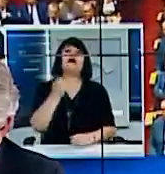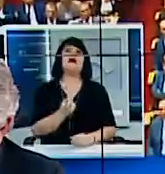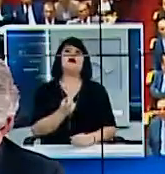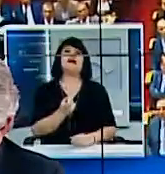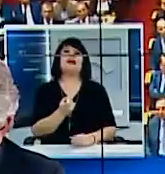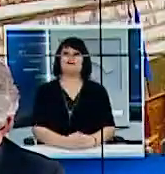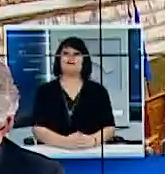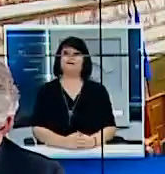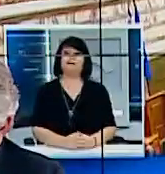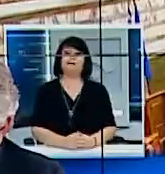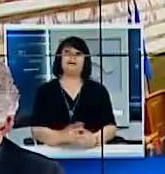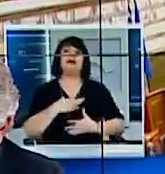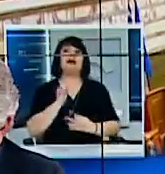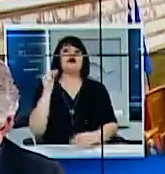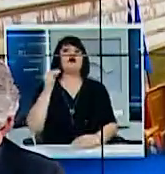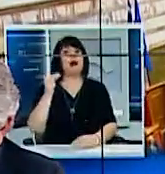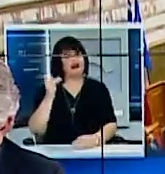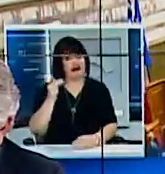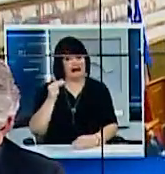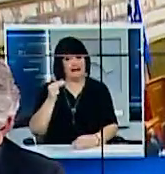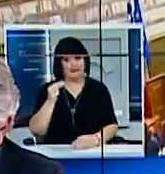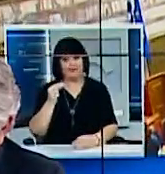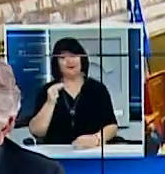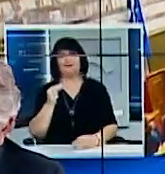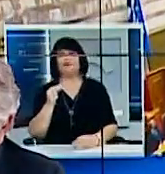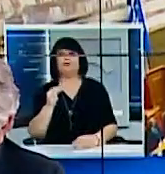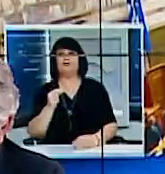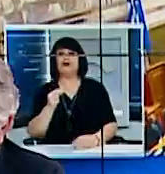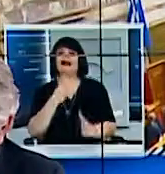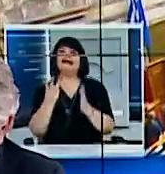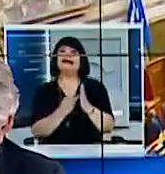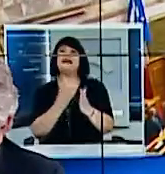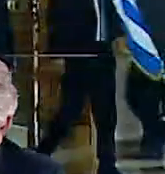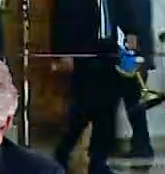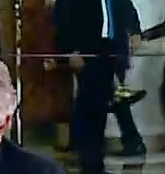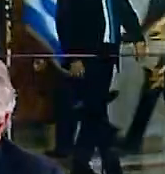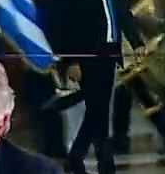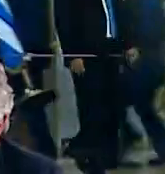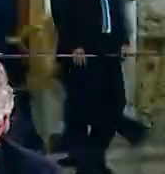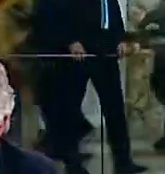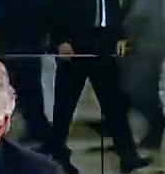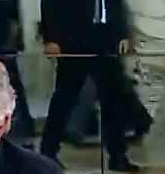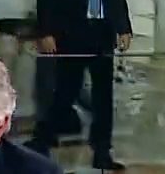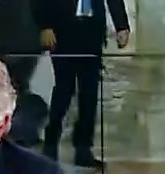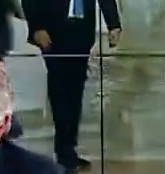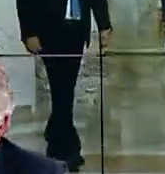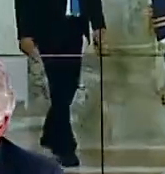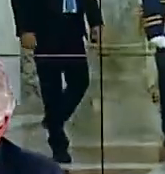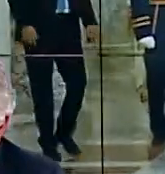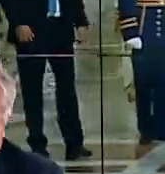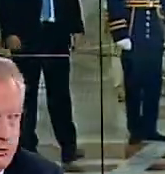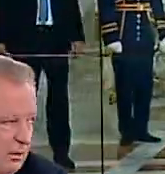Στην Τριμερή με την Αίγυπτο. Με τον Αίγυπτο και τον κύριο Σύση και τον κύριο Καλά, θα μας πληρώσουν αυτοί. Ένα